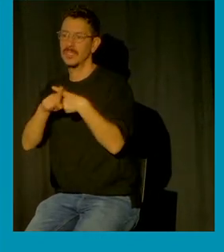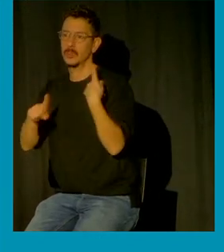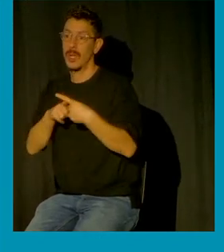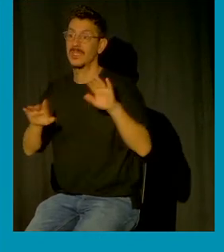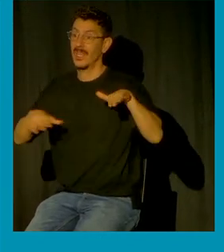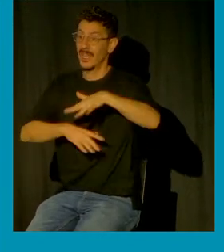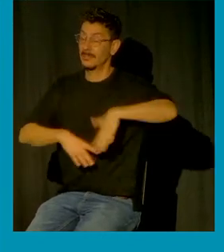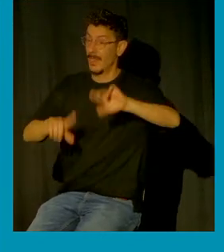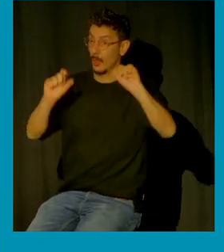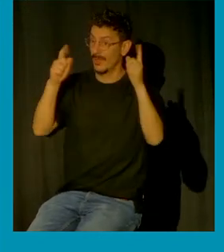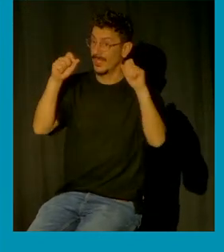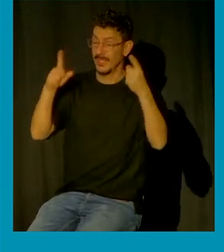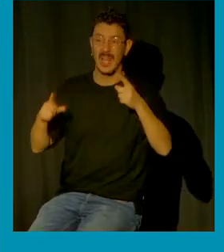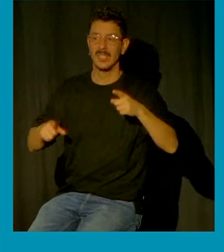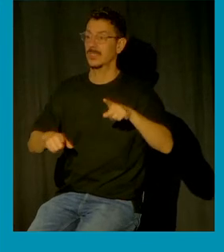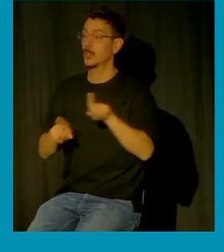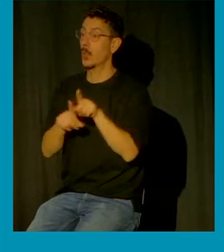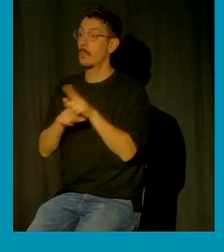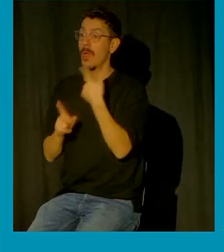gràcies